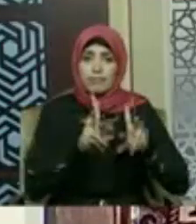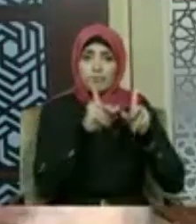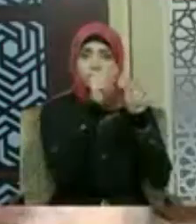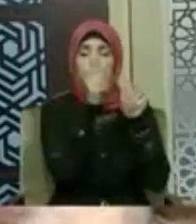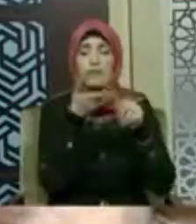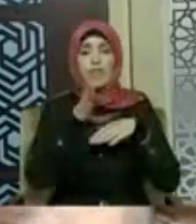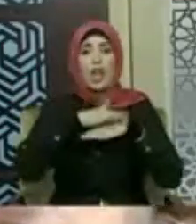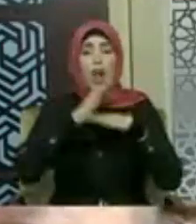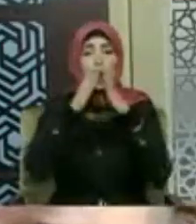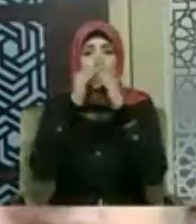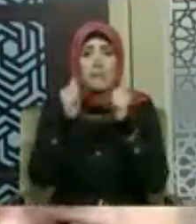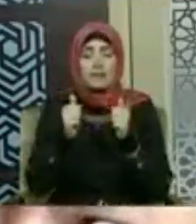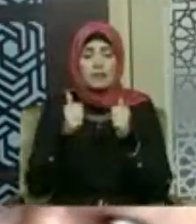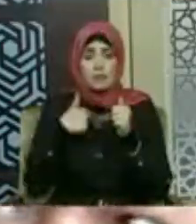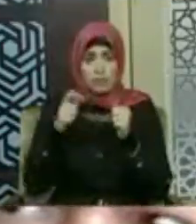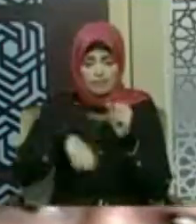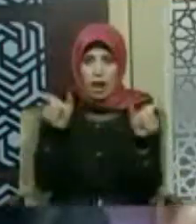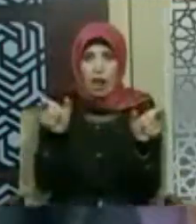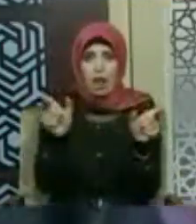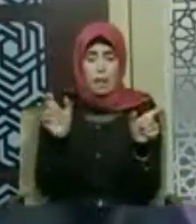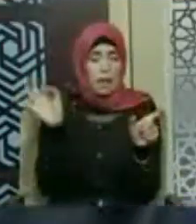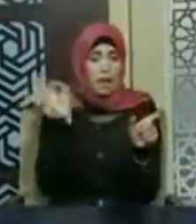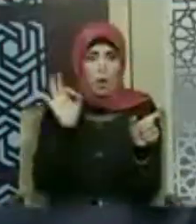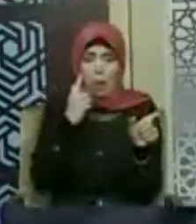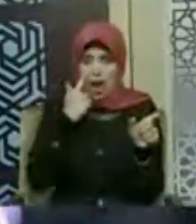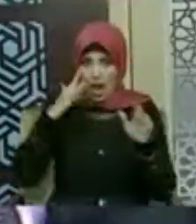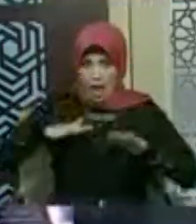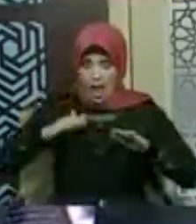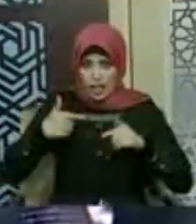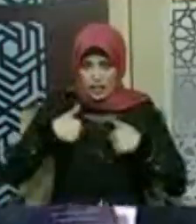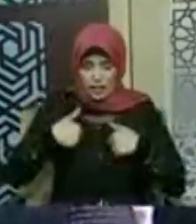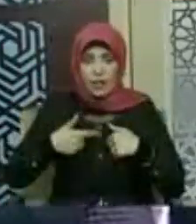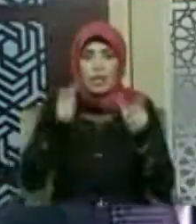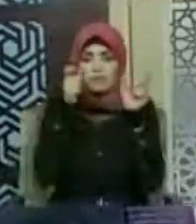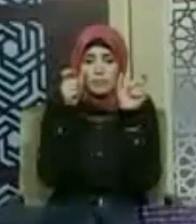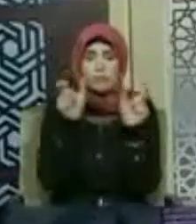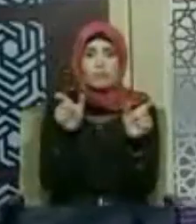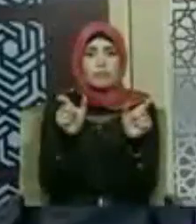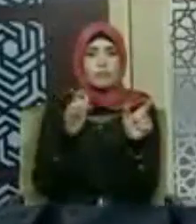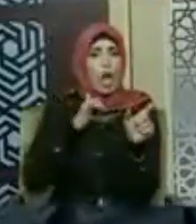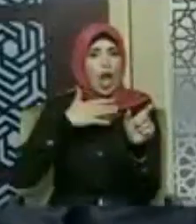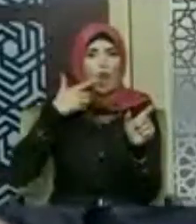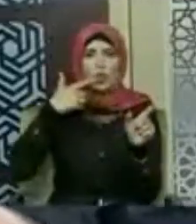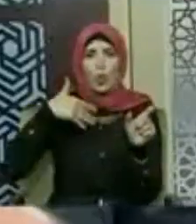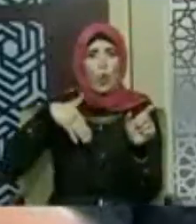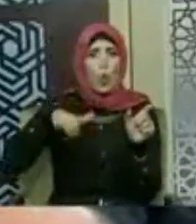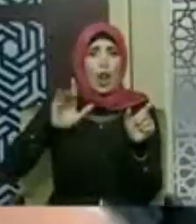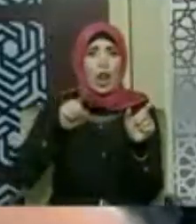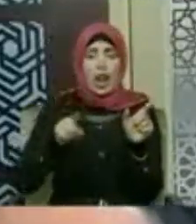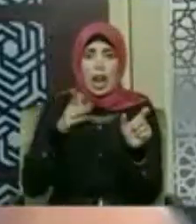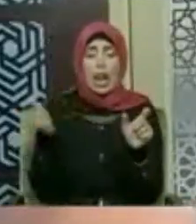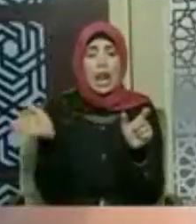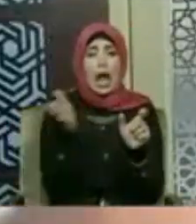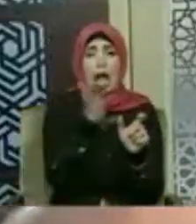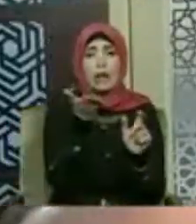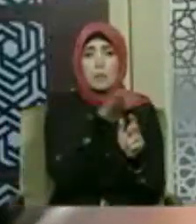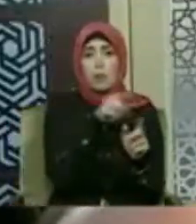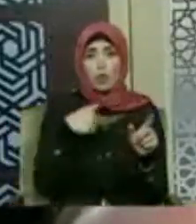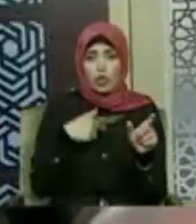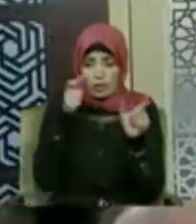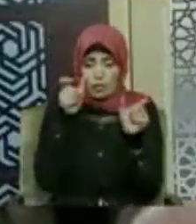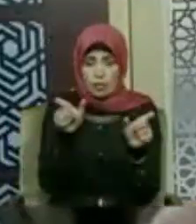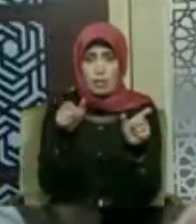والتعمير. نقوم على الحماية ما حيينا، ونعهد بالتمام إلى بنينا،